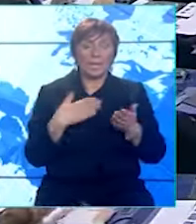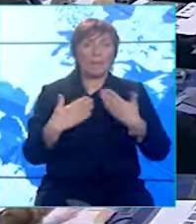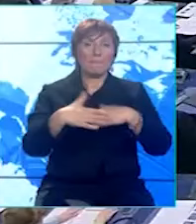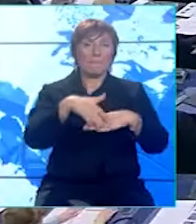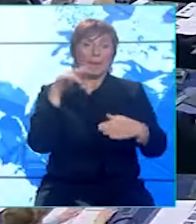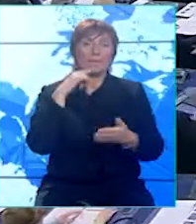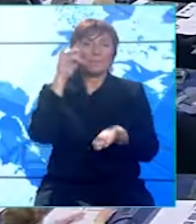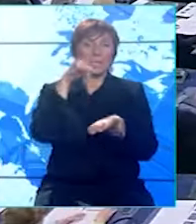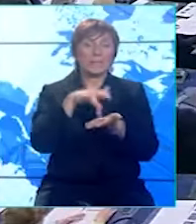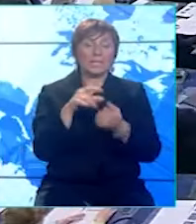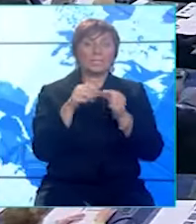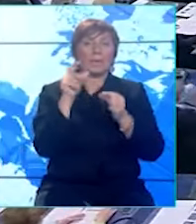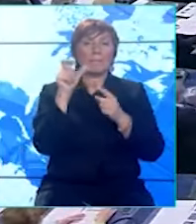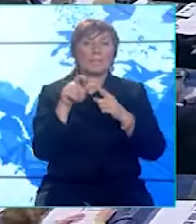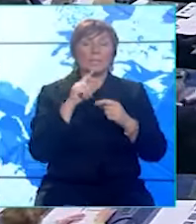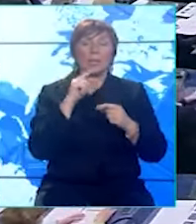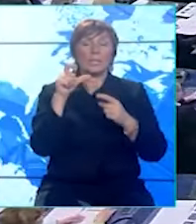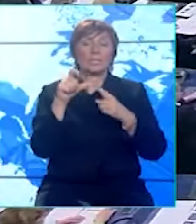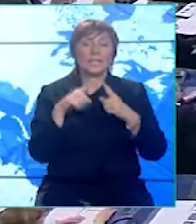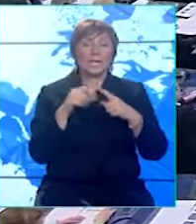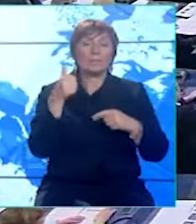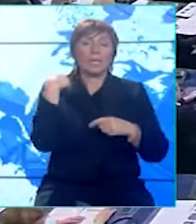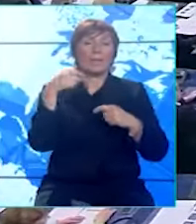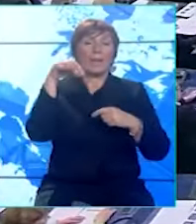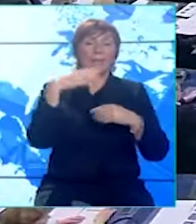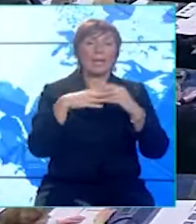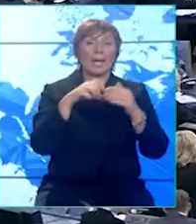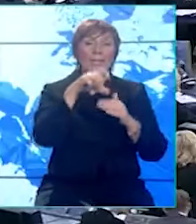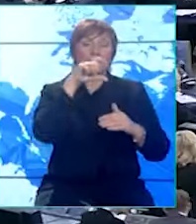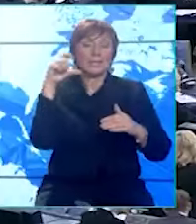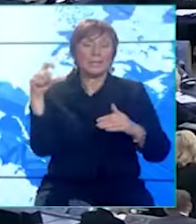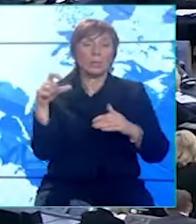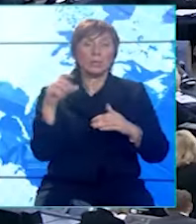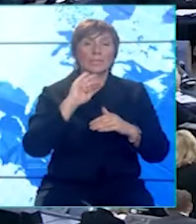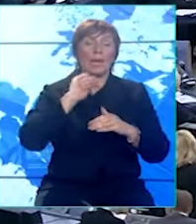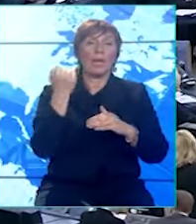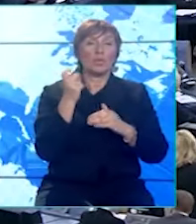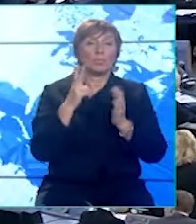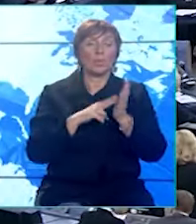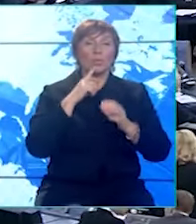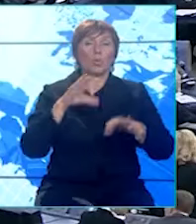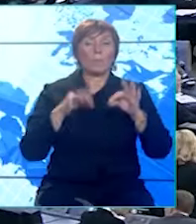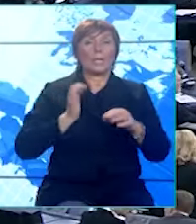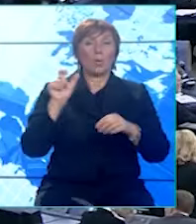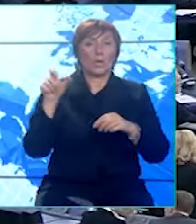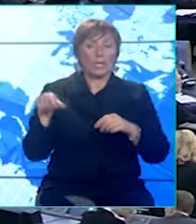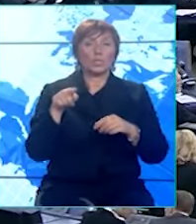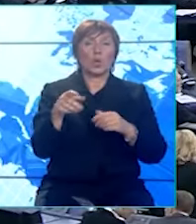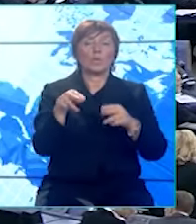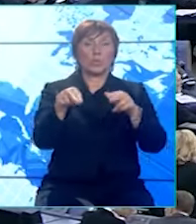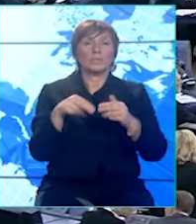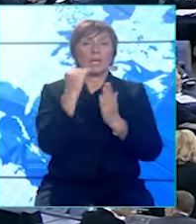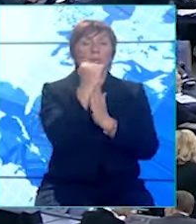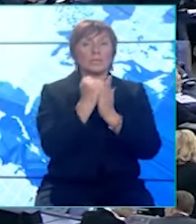Parlament sa sjedištem u Briselu i Strasburu jedina je institucija Evropske unije koju direktno biraju građani. Eurozastupnici usvajaju zakone